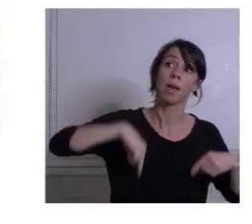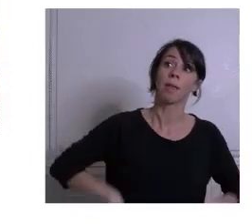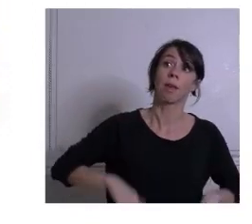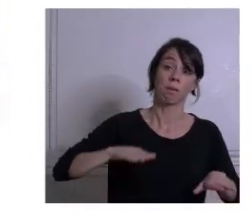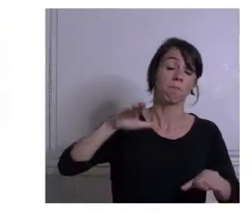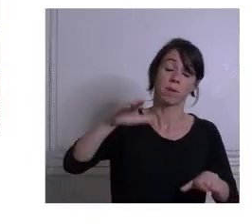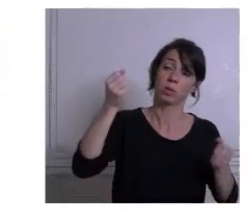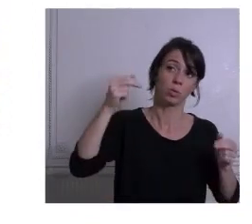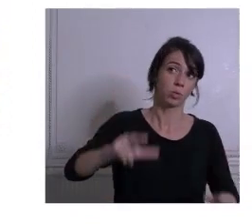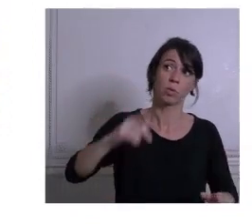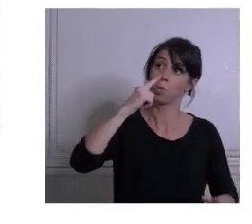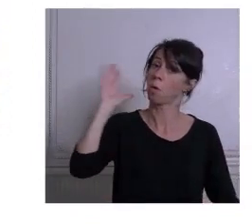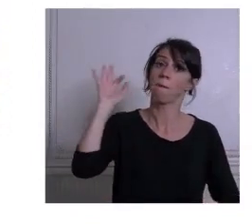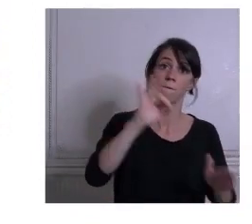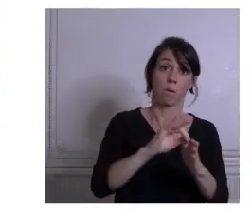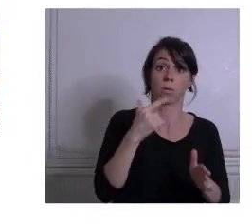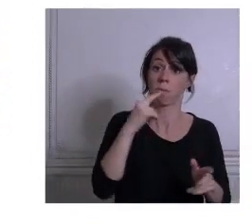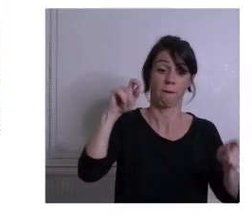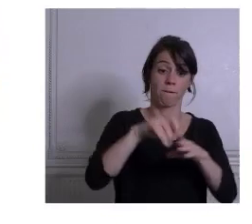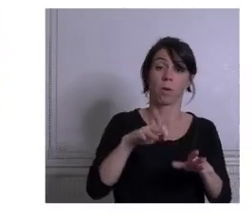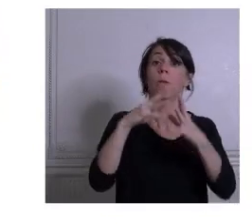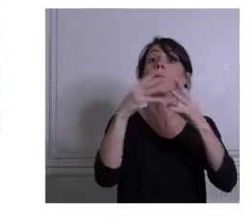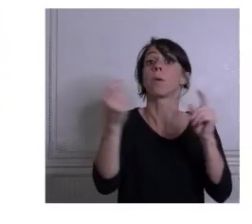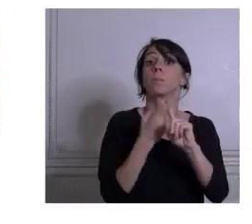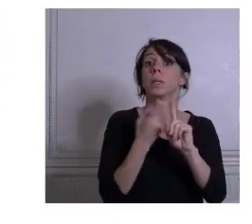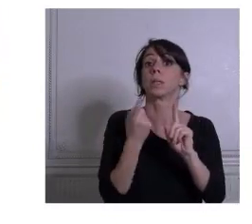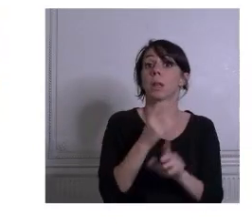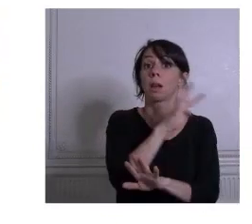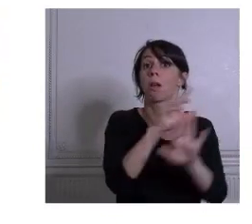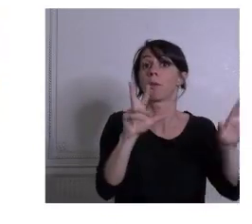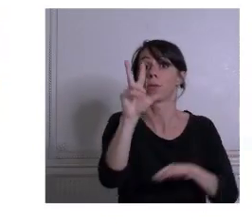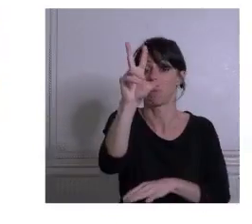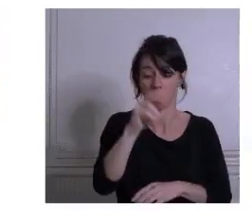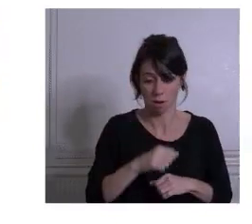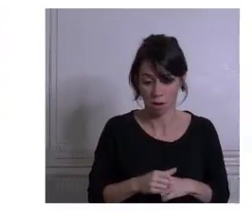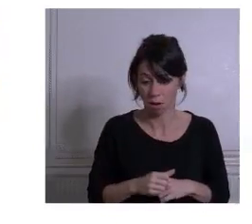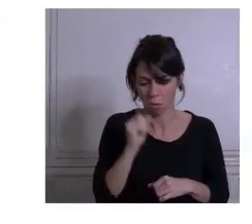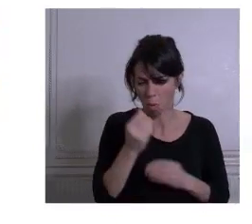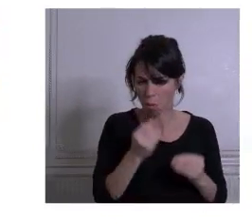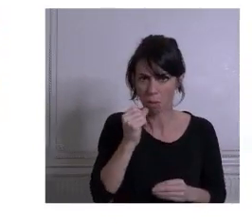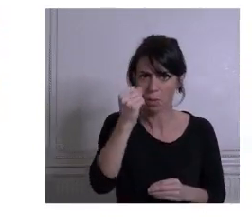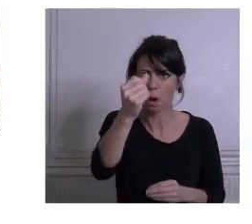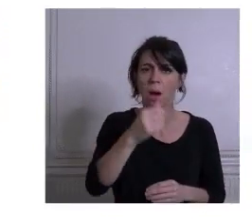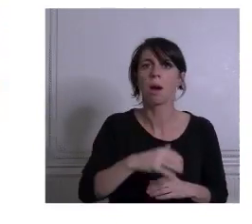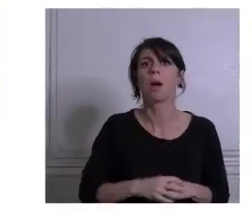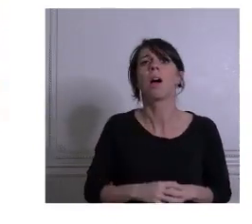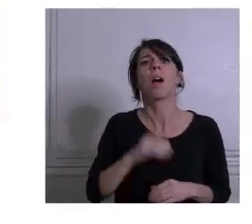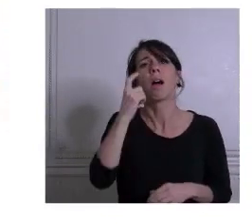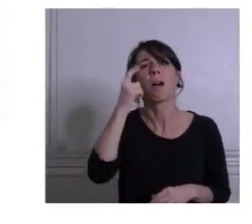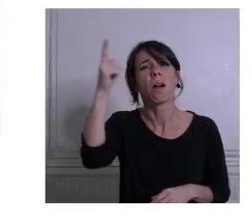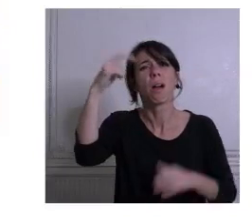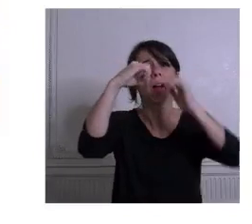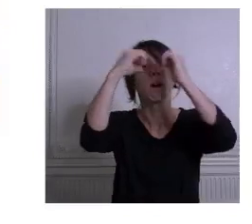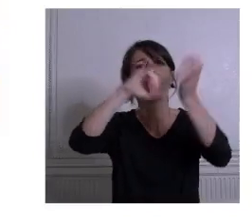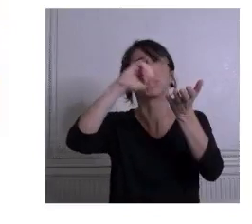Point d'interrogation à fouiller. Sachant que c'est un poste un des plus consommateurs, donc peut-être que ce 27 euros par habitant